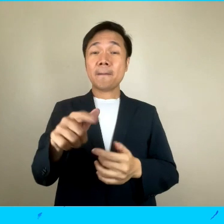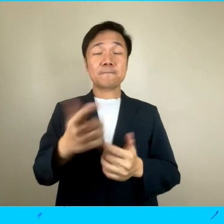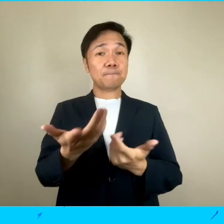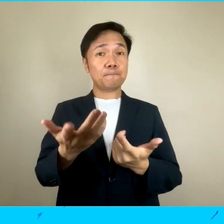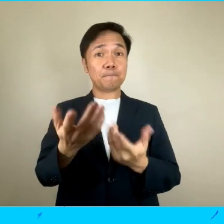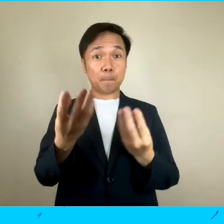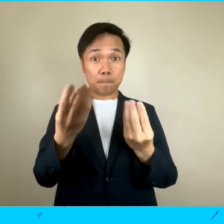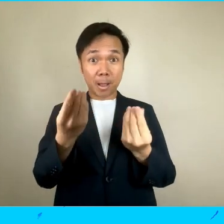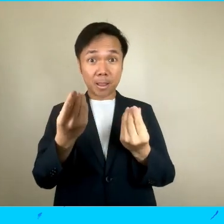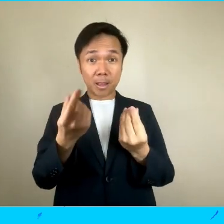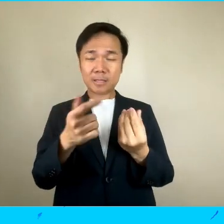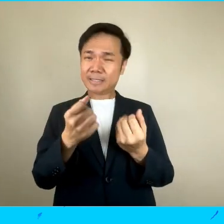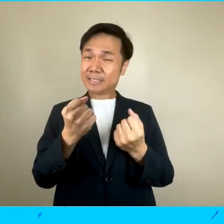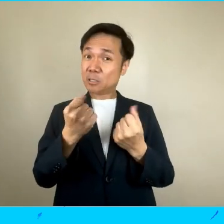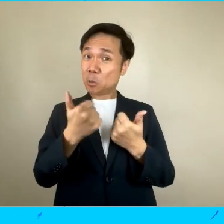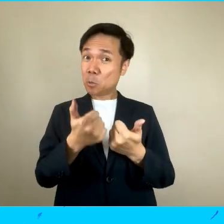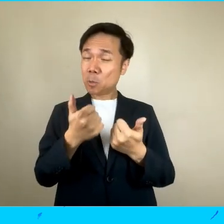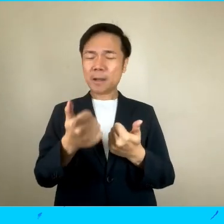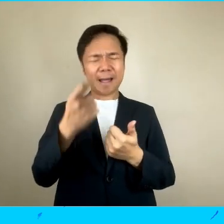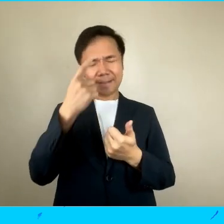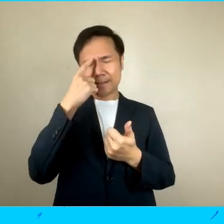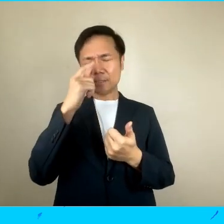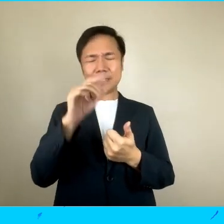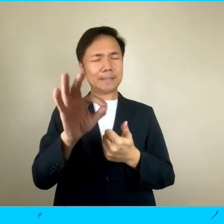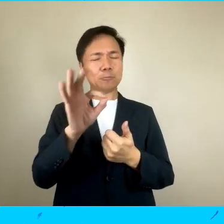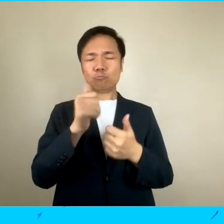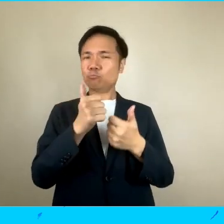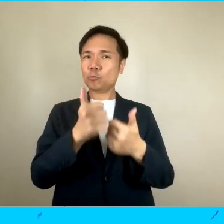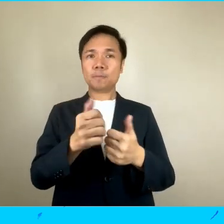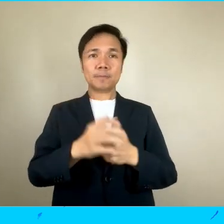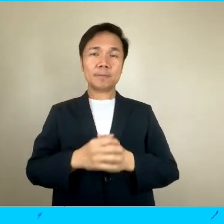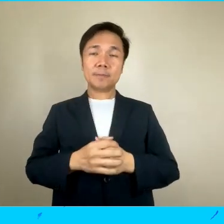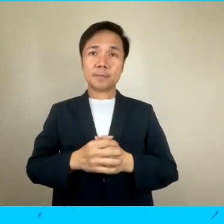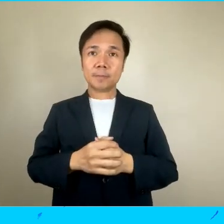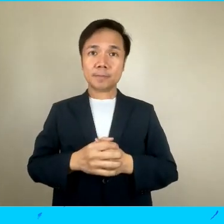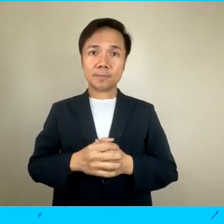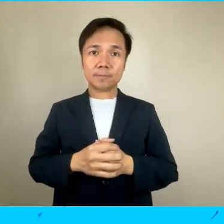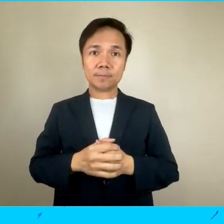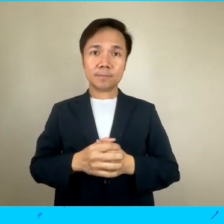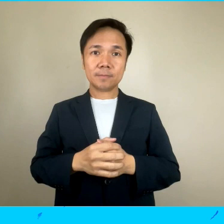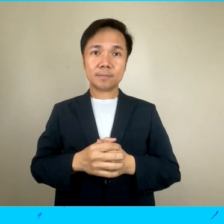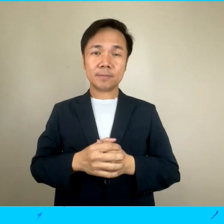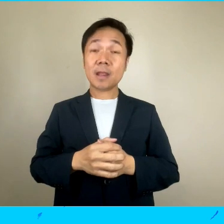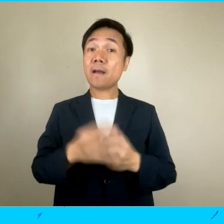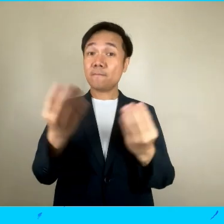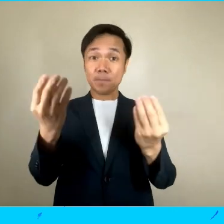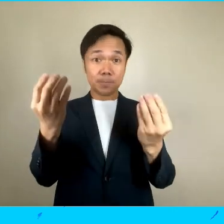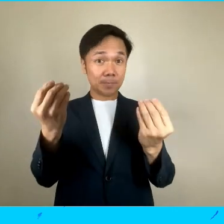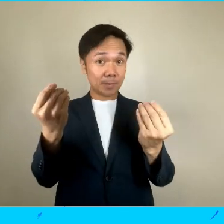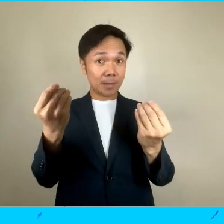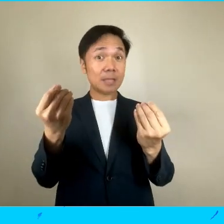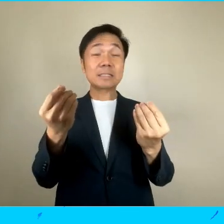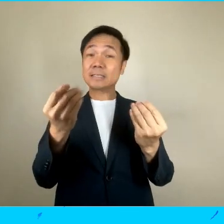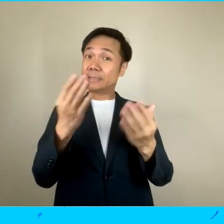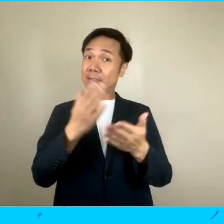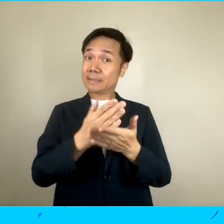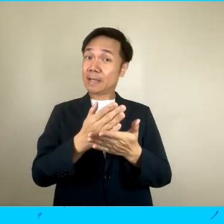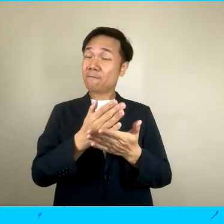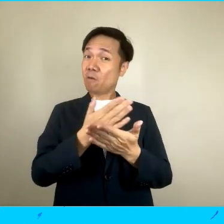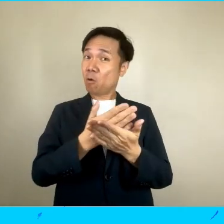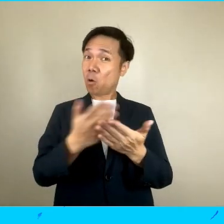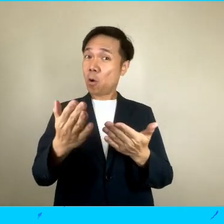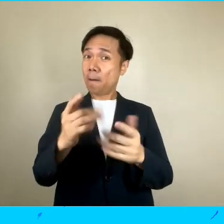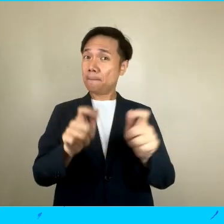Ce que Rachel a dit sur l'économie, la sécurité économique était fondamentale. Bon, je pense que c'est important de voir